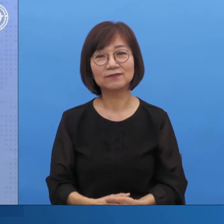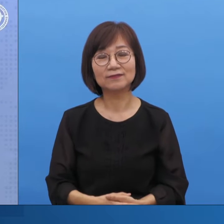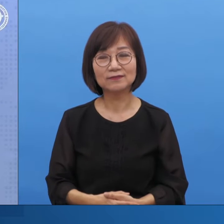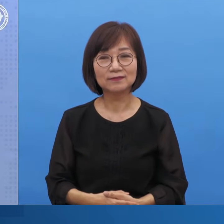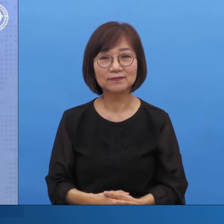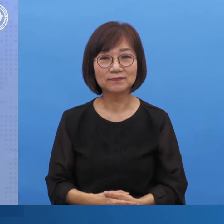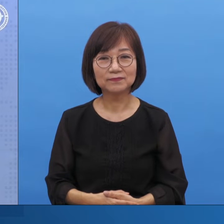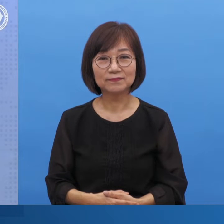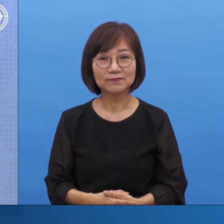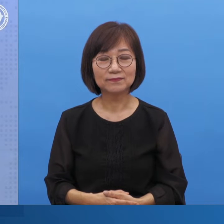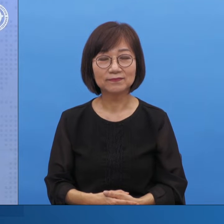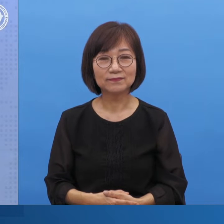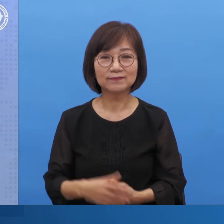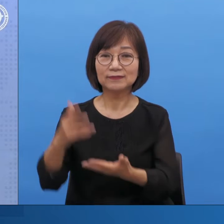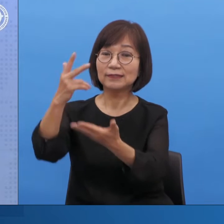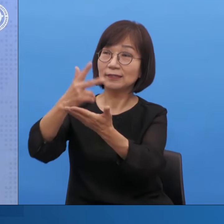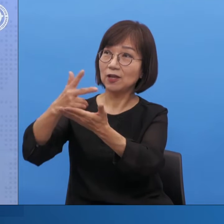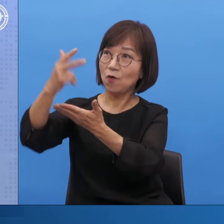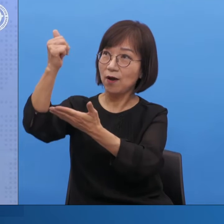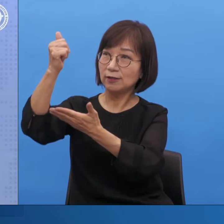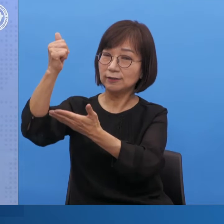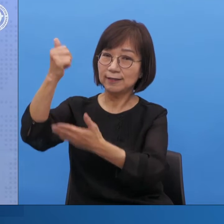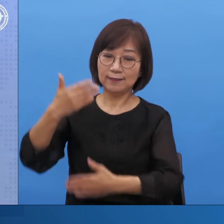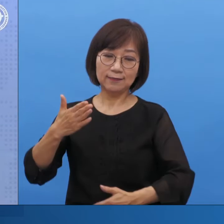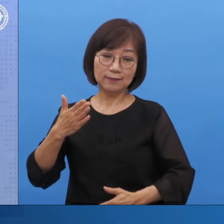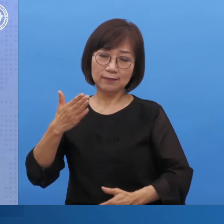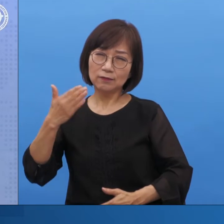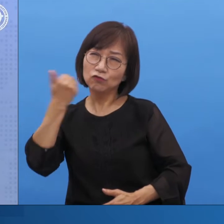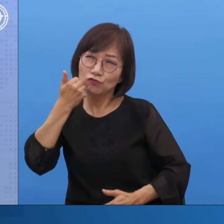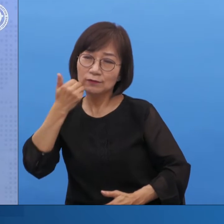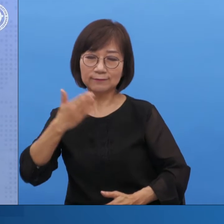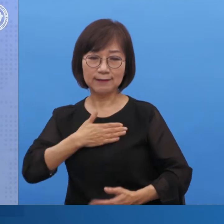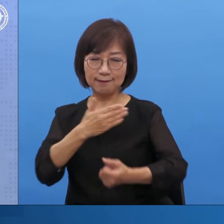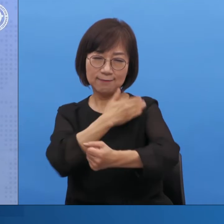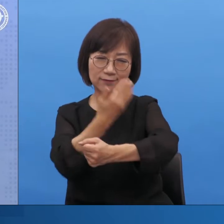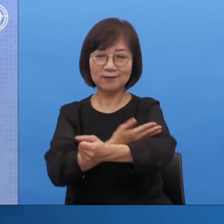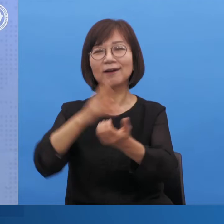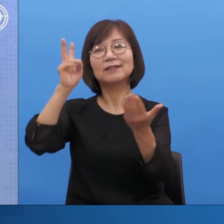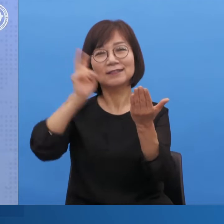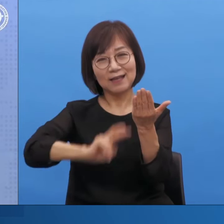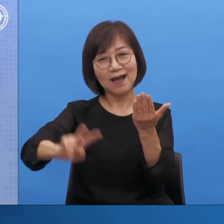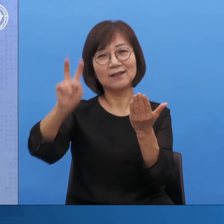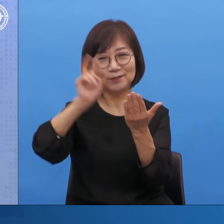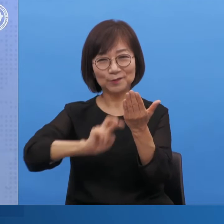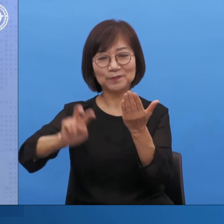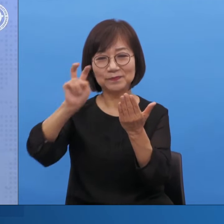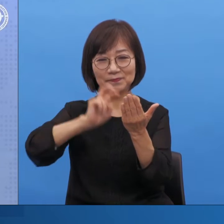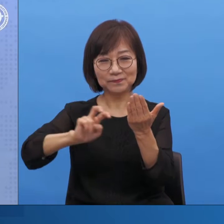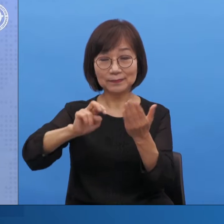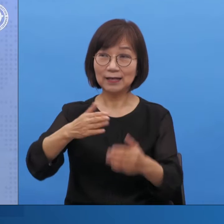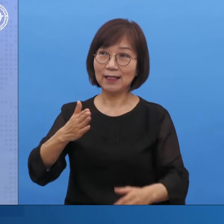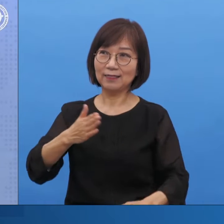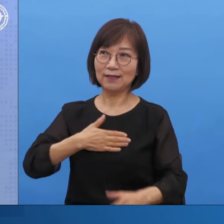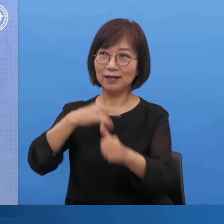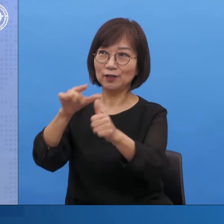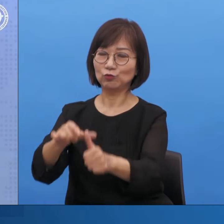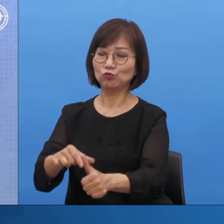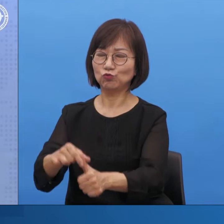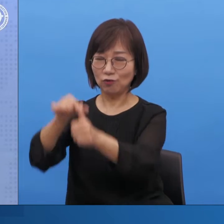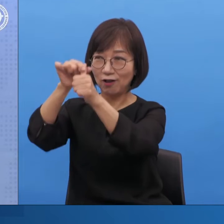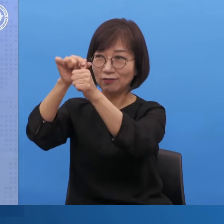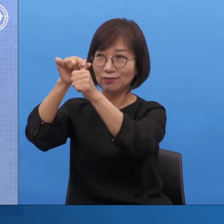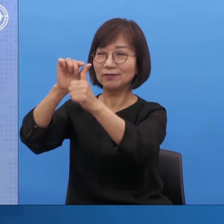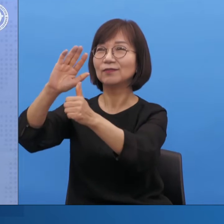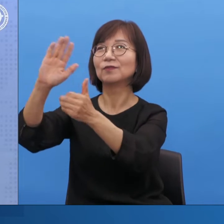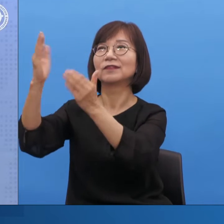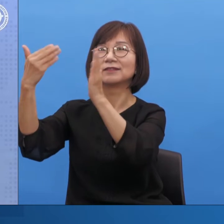me. 여호와는 나의 능력과 찬송이시요 나의 구원이 되셨도다. The Lord is my strength and my song. He has become